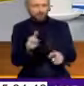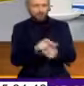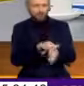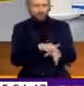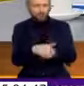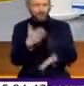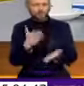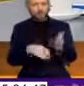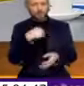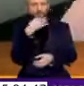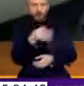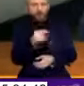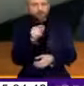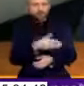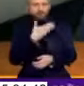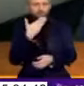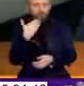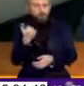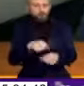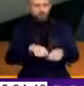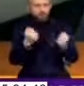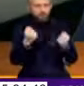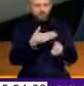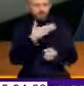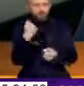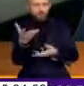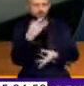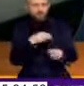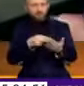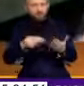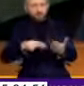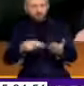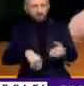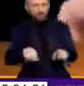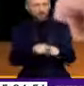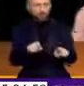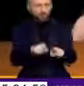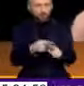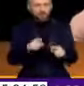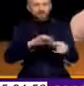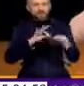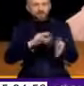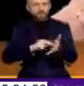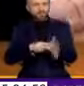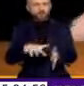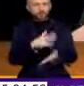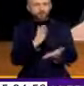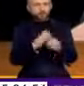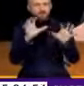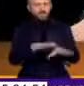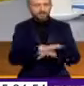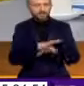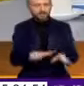повний. Якщо скажуть, що там немає порушень, немає підроблених підписів, то все одно цей детальний план території є